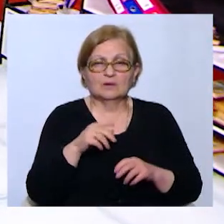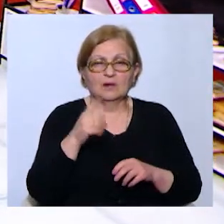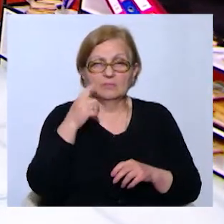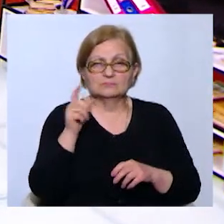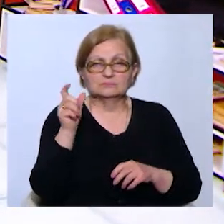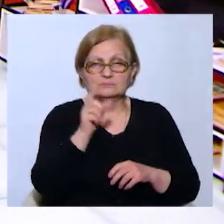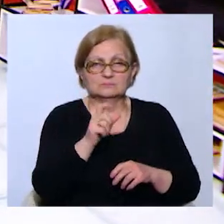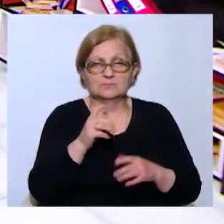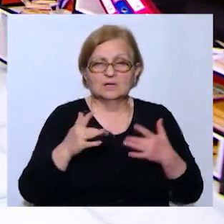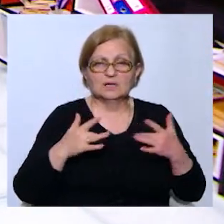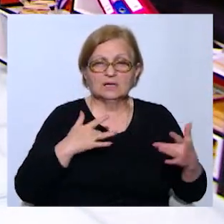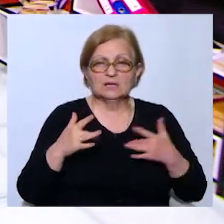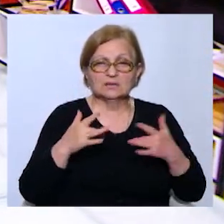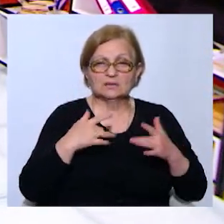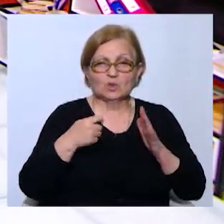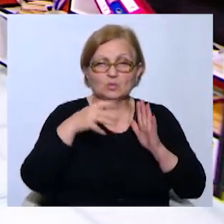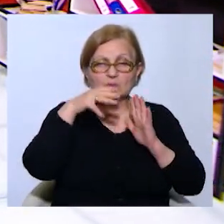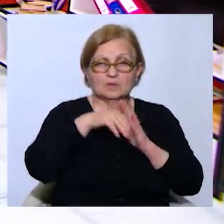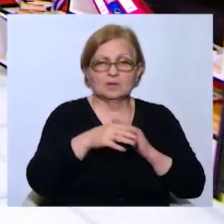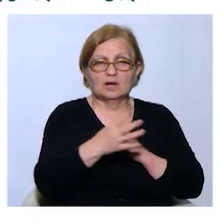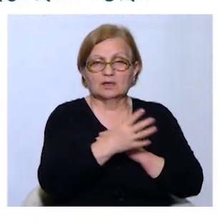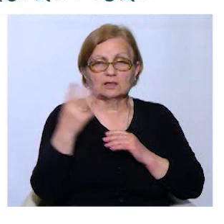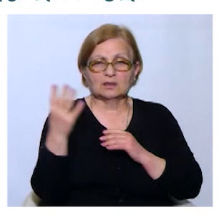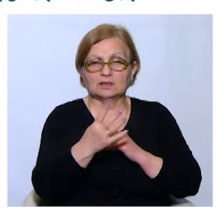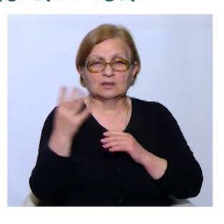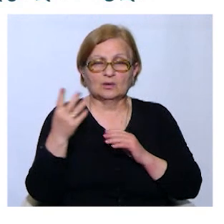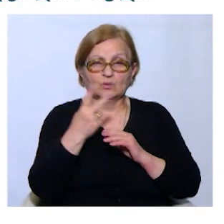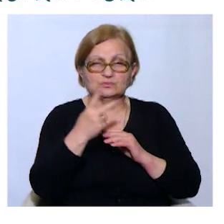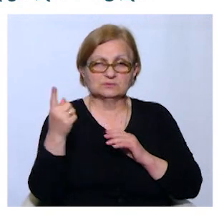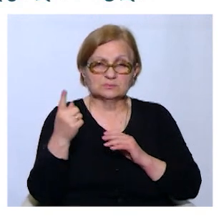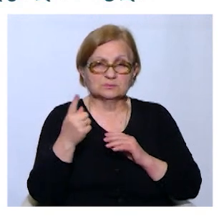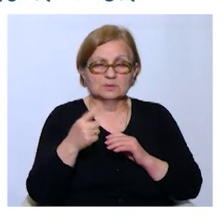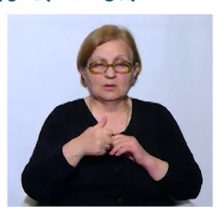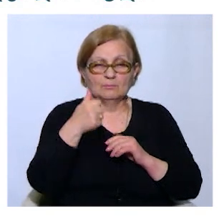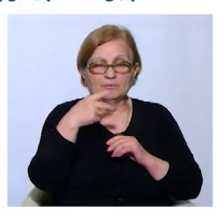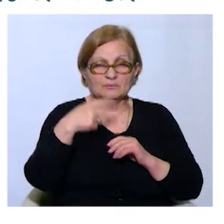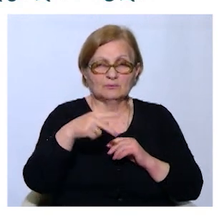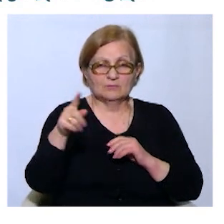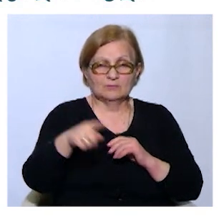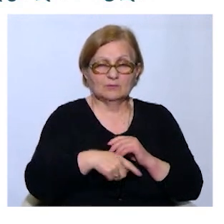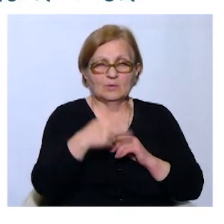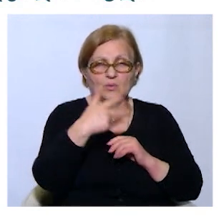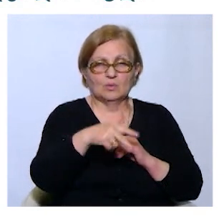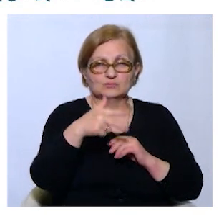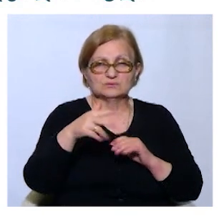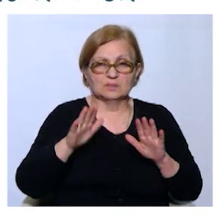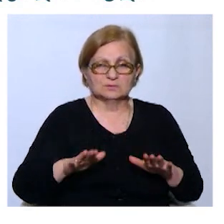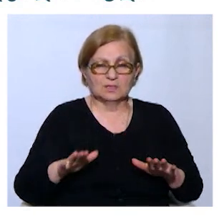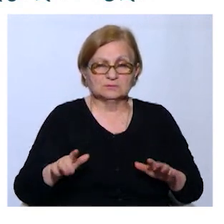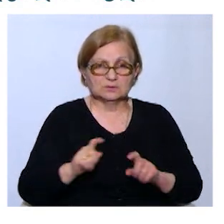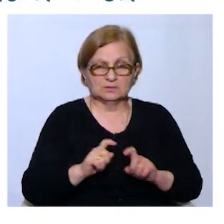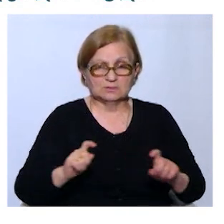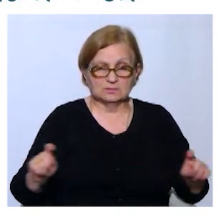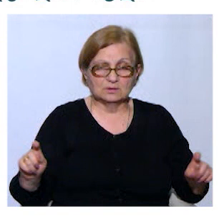ამოცანა. კინოთეატრში არის 21 რიგი. პირველ 20 რიგში არის 30-30 ადგილი თითოეულ